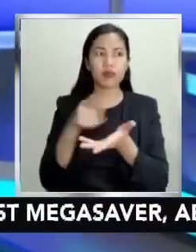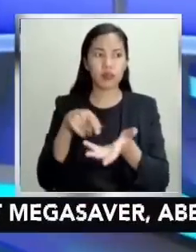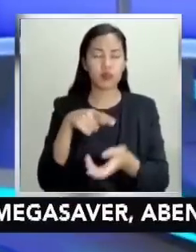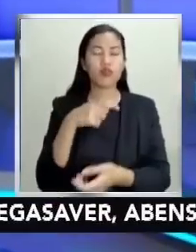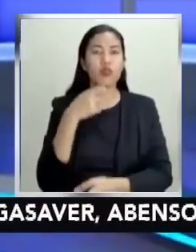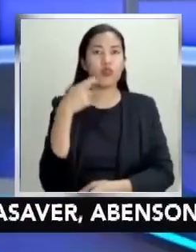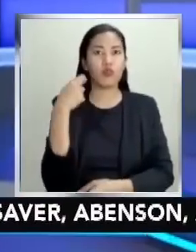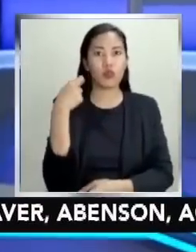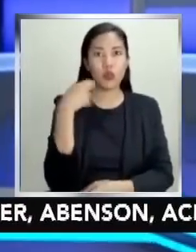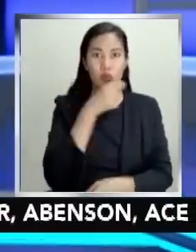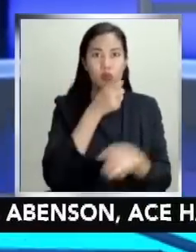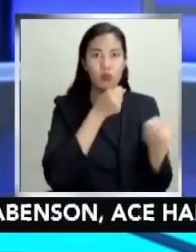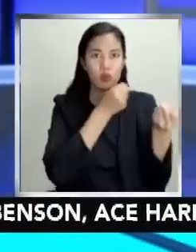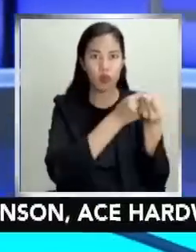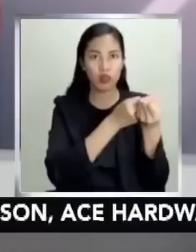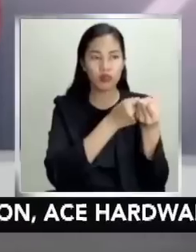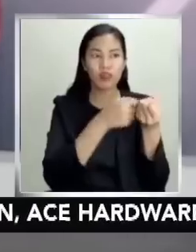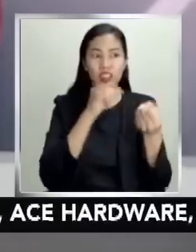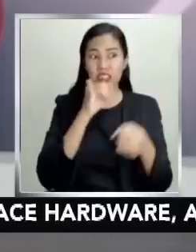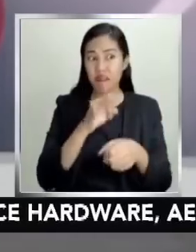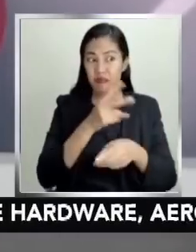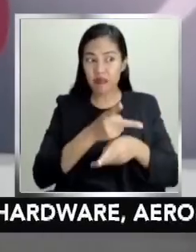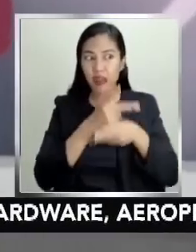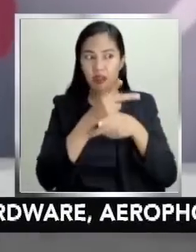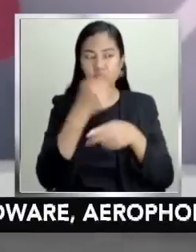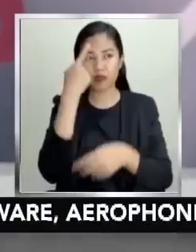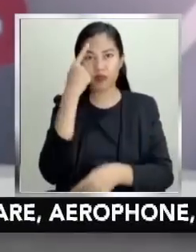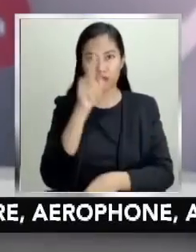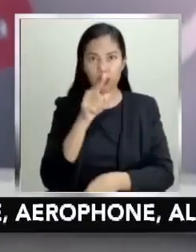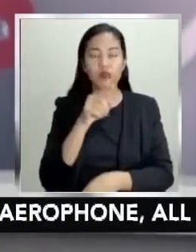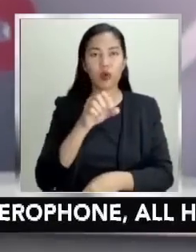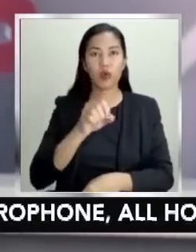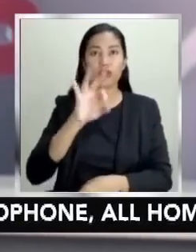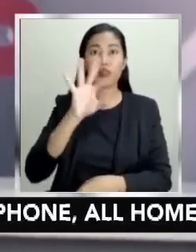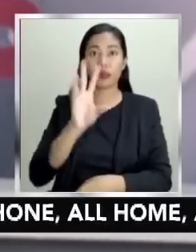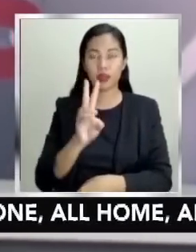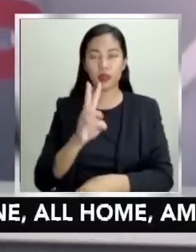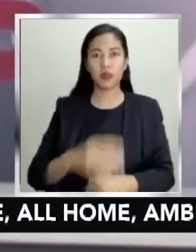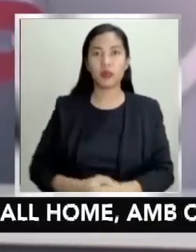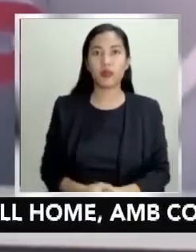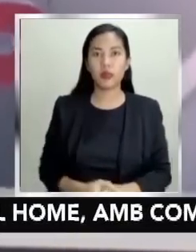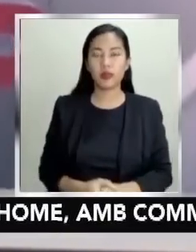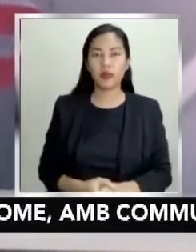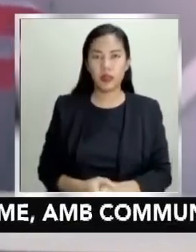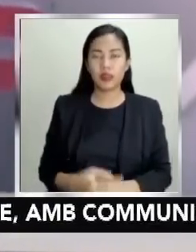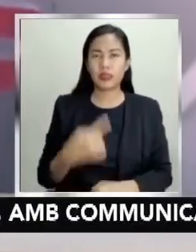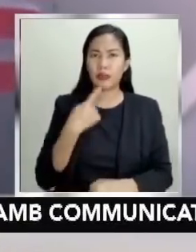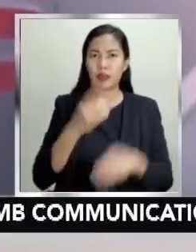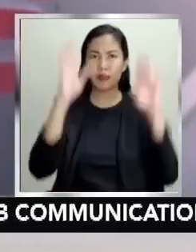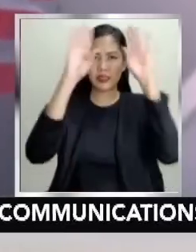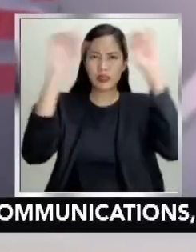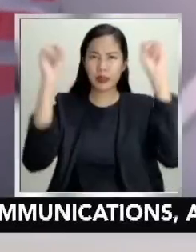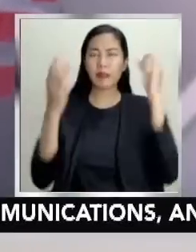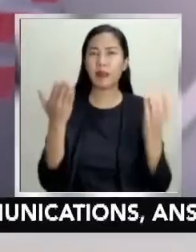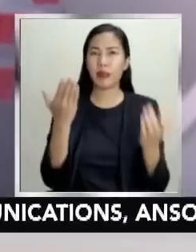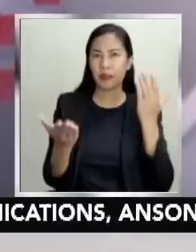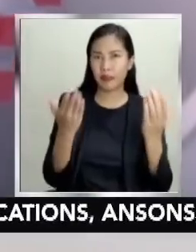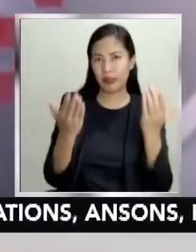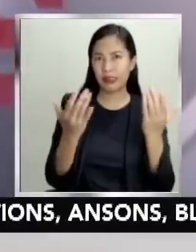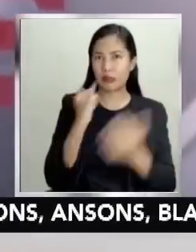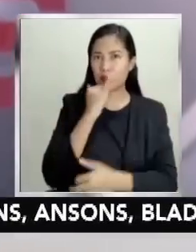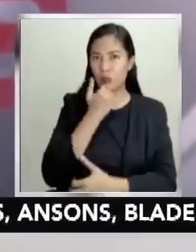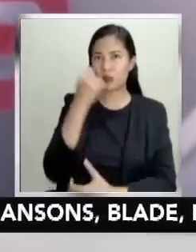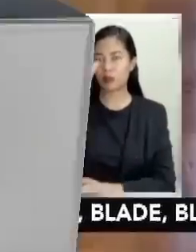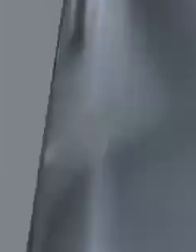panawagang iparecall ang ambassador. Sabi ng Pangulo, baka naman nagkaroon lang ng hindi pagkakaintindihan. Narito pa ang pagtutok ni Ivan